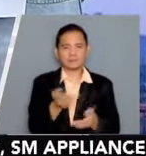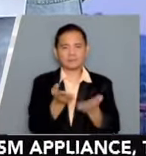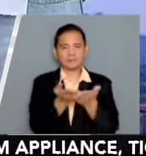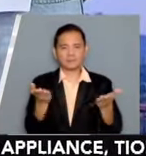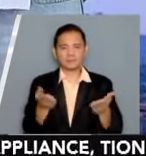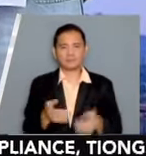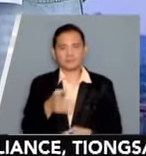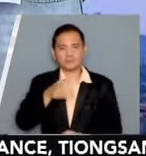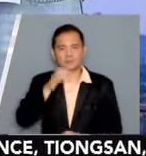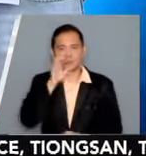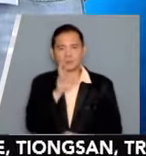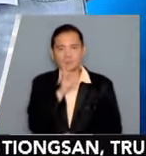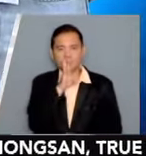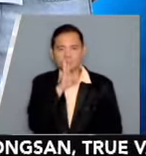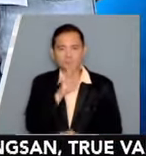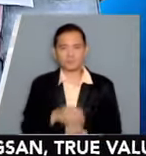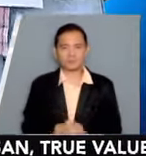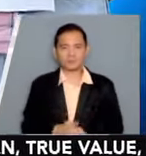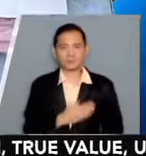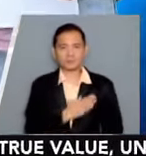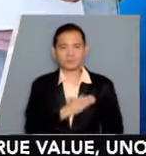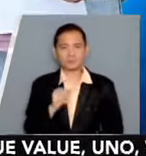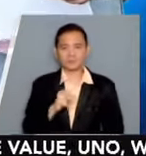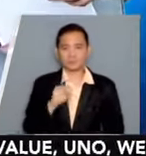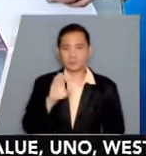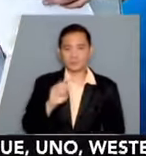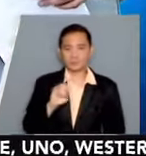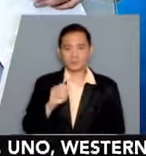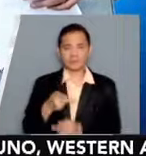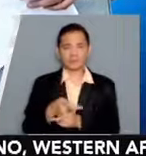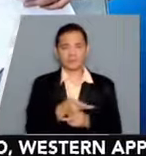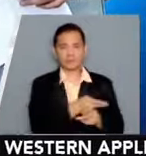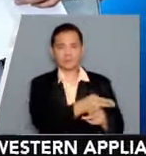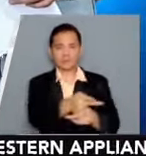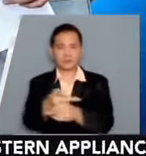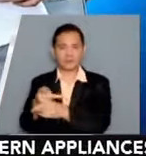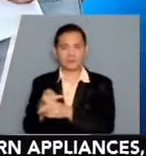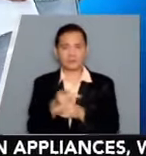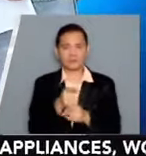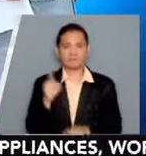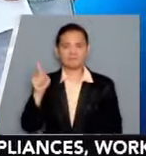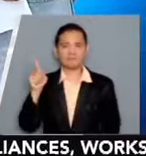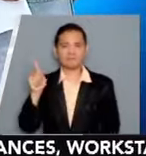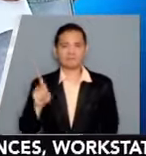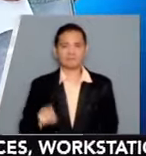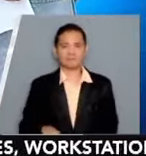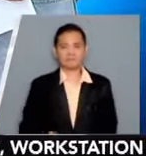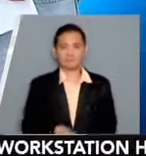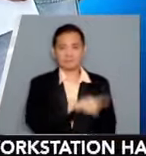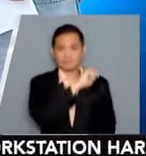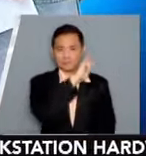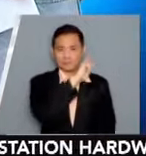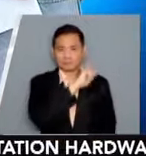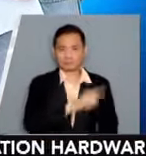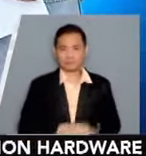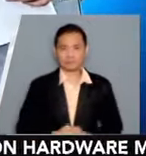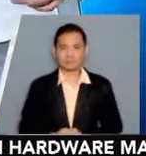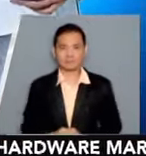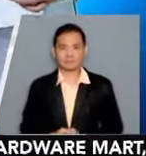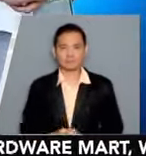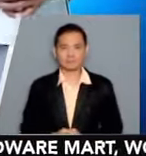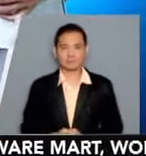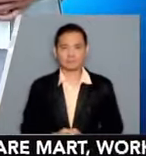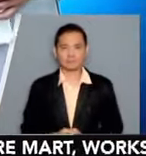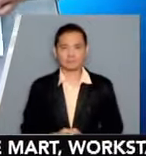water. Ako po si Yanjo Pertiera. Know the weather before you go. Para mag-safe lagi,